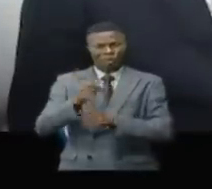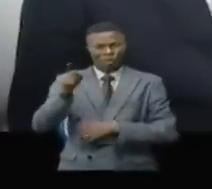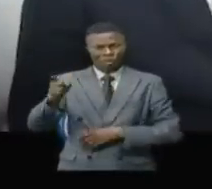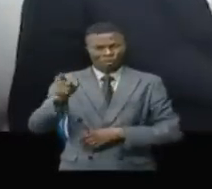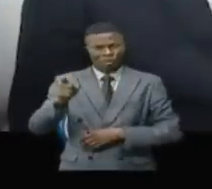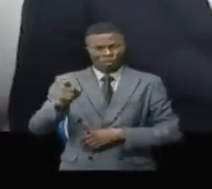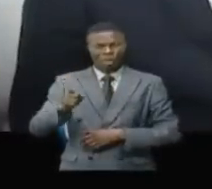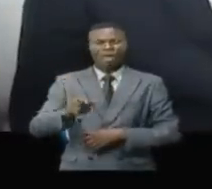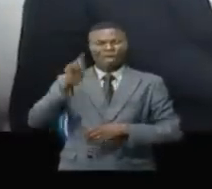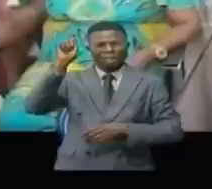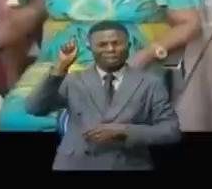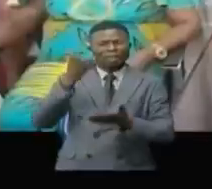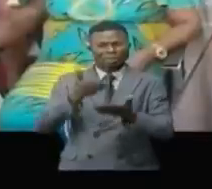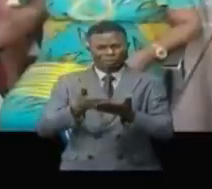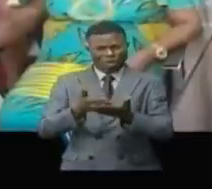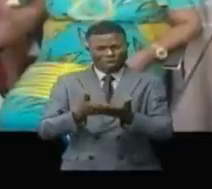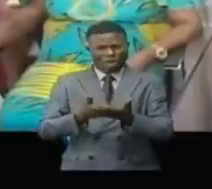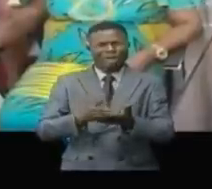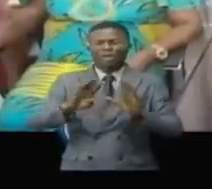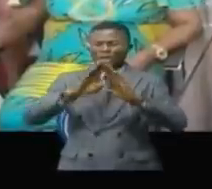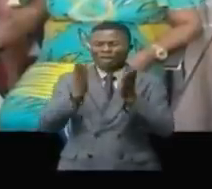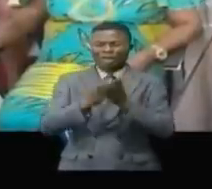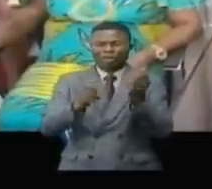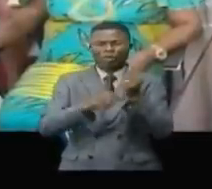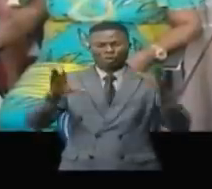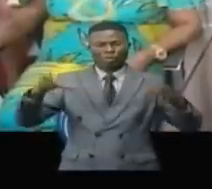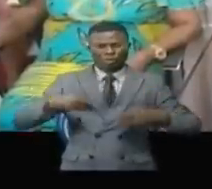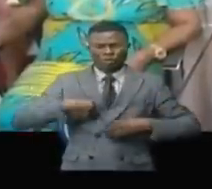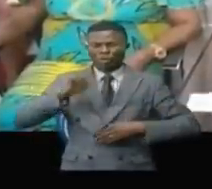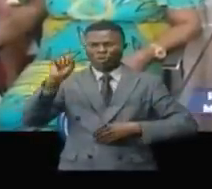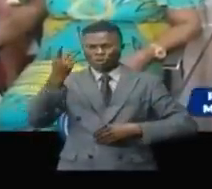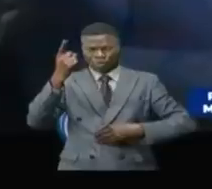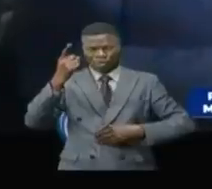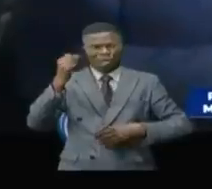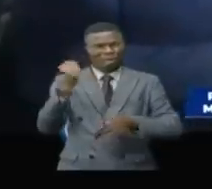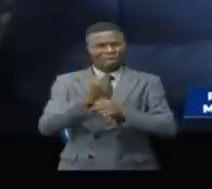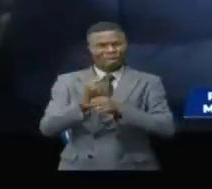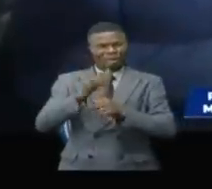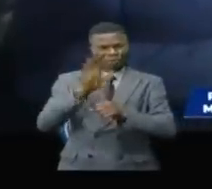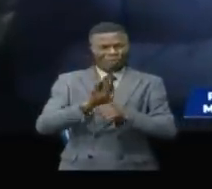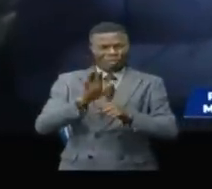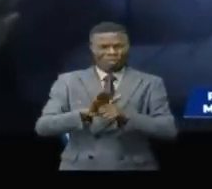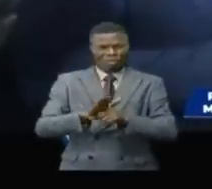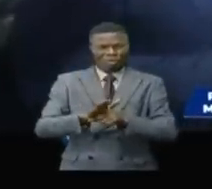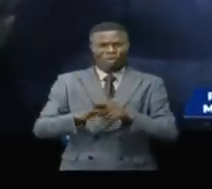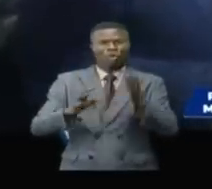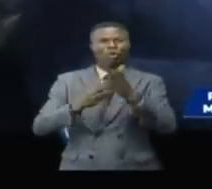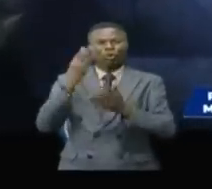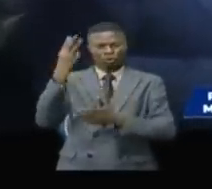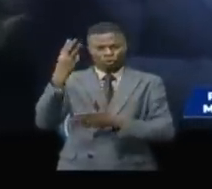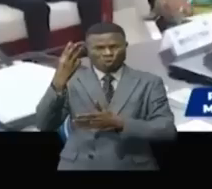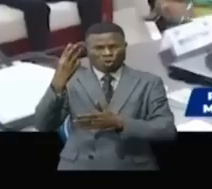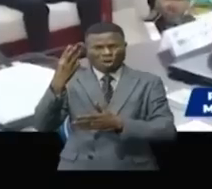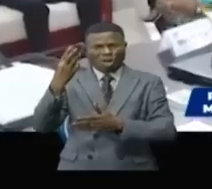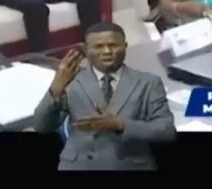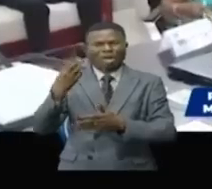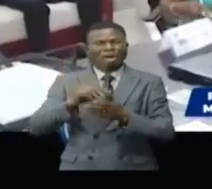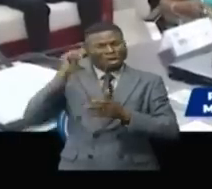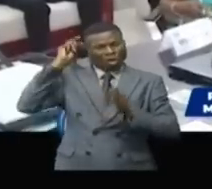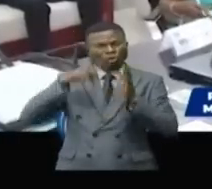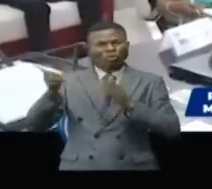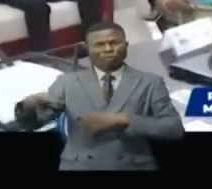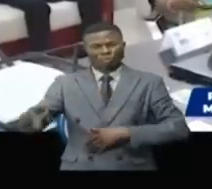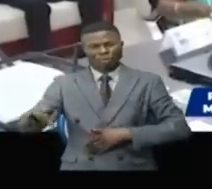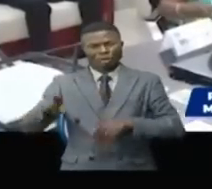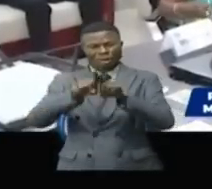rend témoignage. Maître Patrick Yala reste le seul et l'unique à avoir travaillé successivement dans les trois gouvernements provinciaux, et